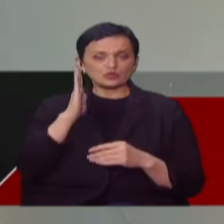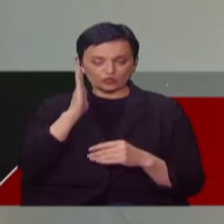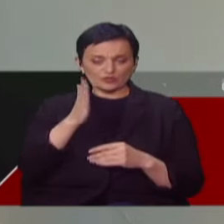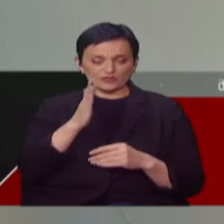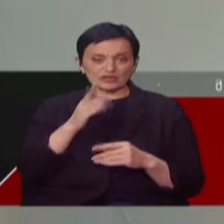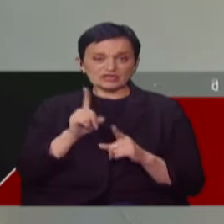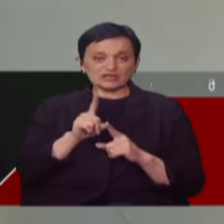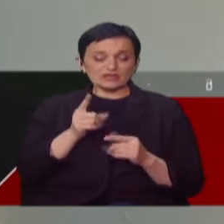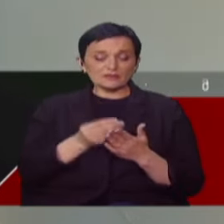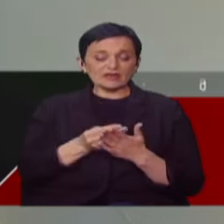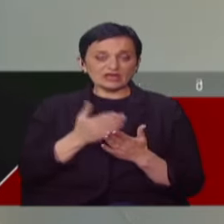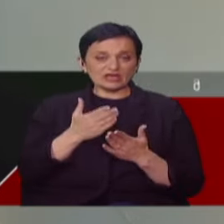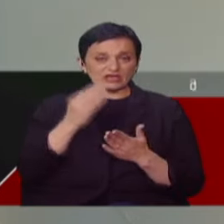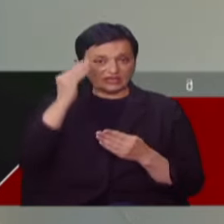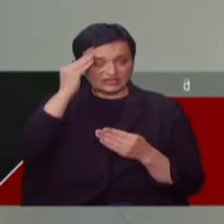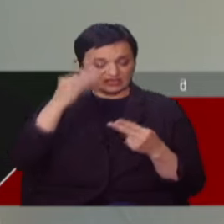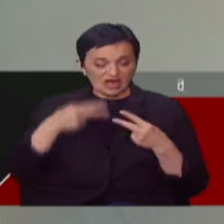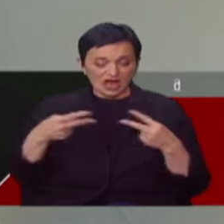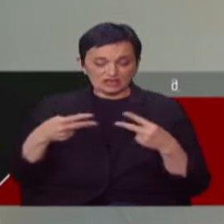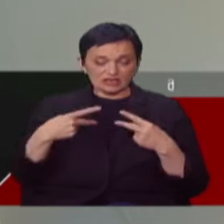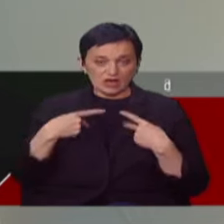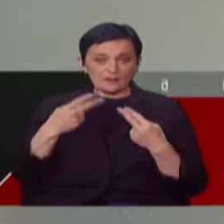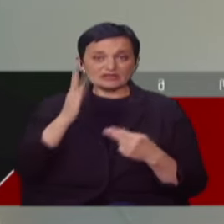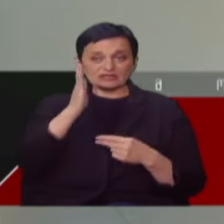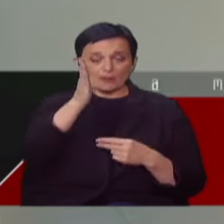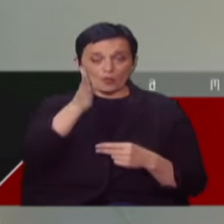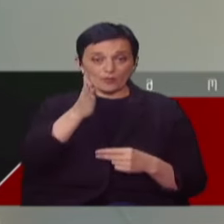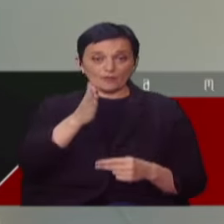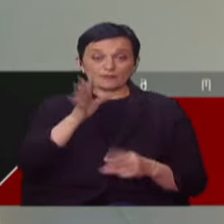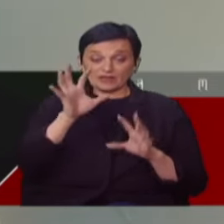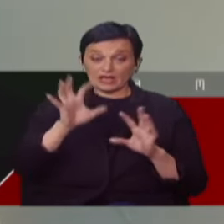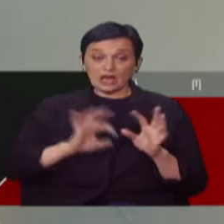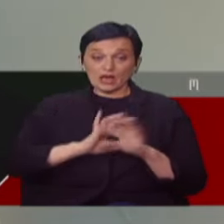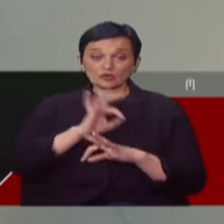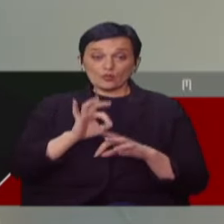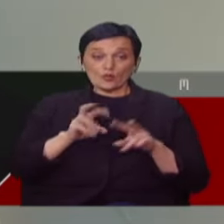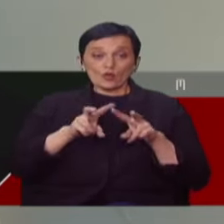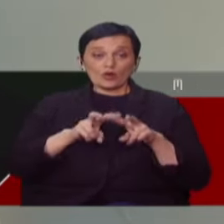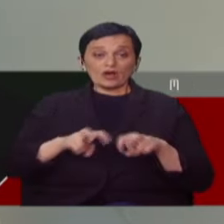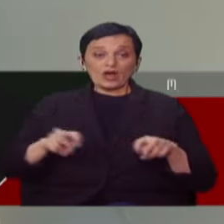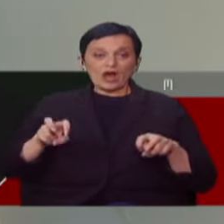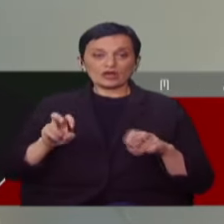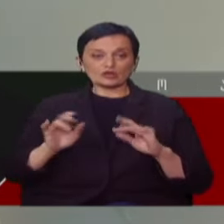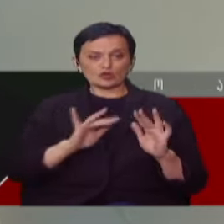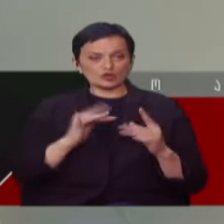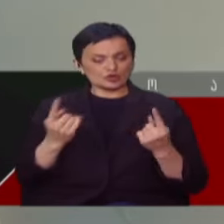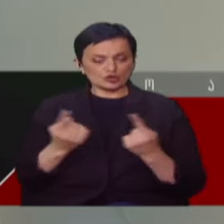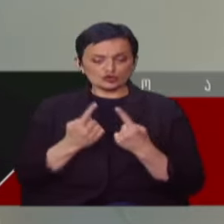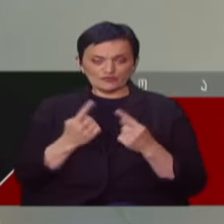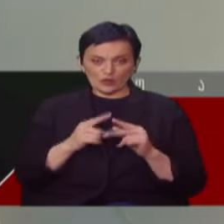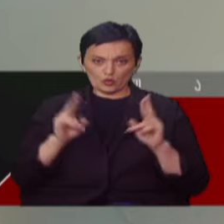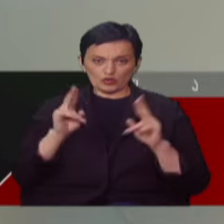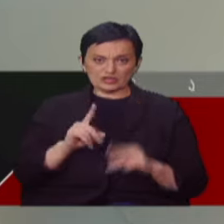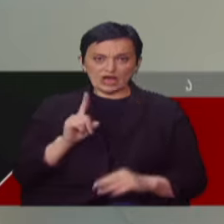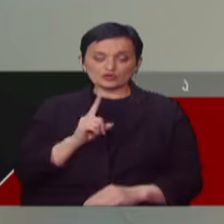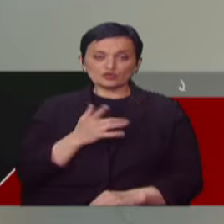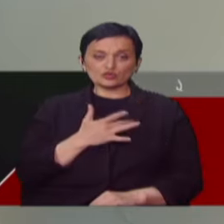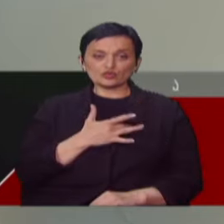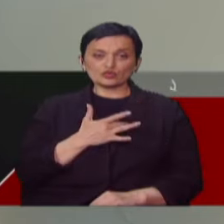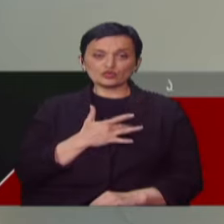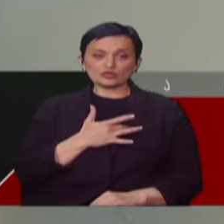იმ ღირებულებებისა, ამ ღირებულებებისა სამომავლოდ. კანონპროექტის განხილვა მიმდინარეობს ჩვეულებრივი წესით, რაც გულისხმობს იმას,